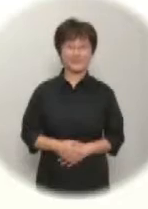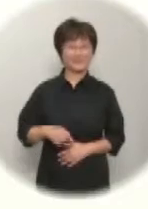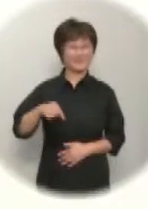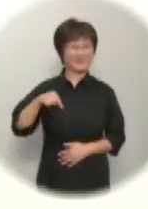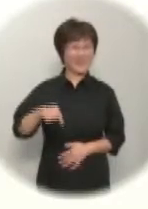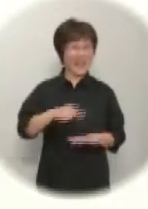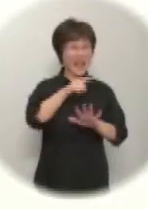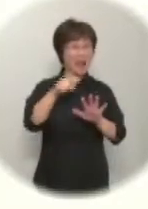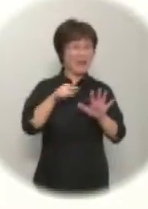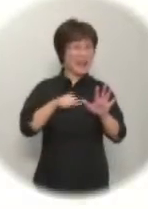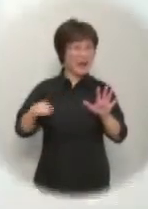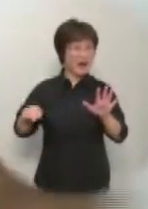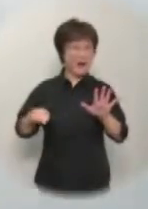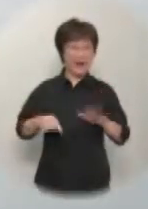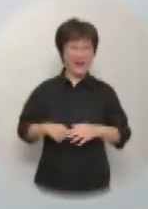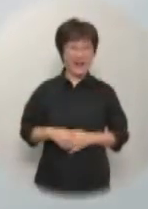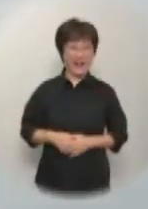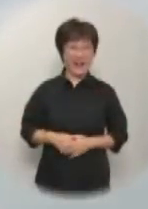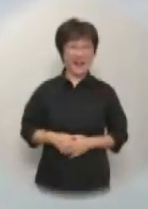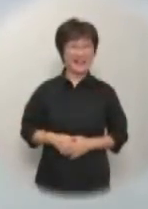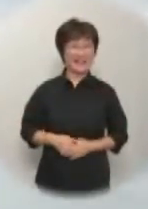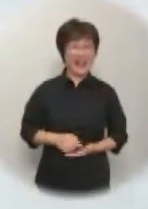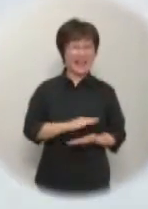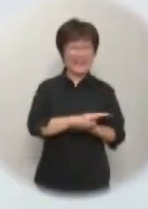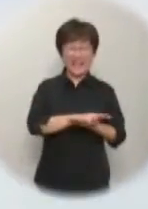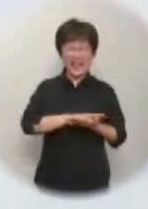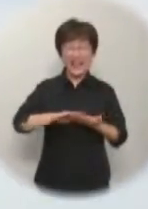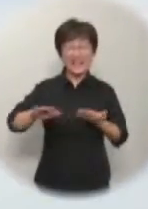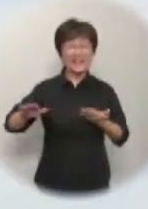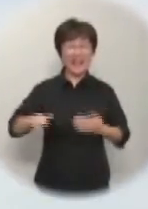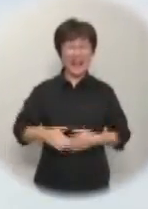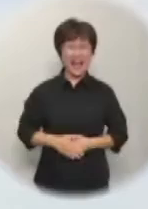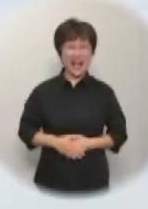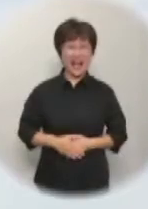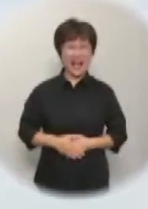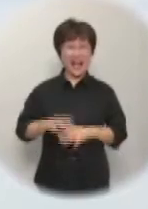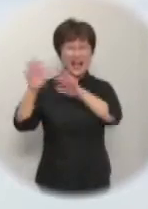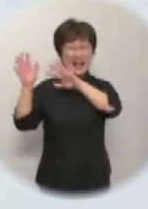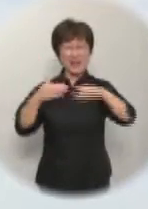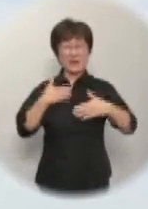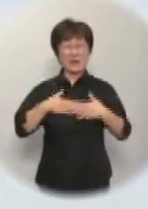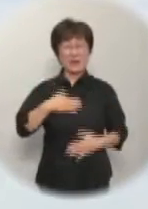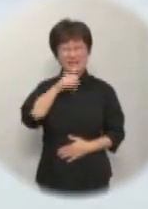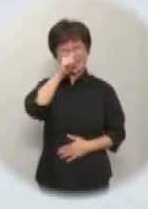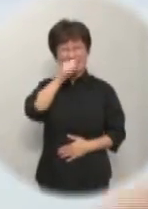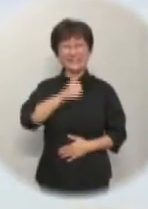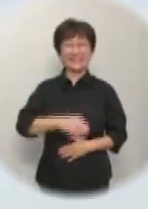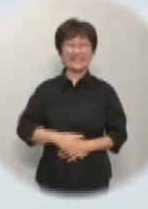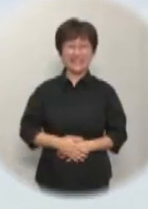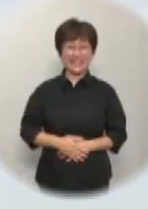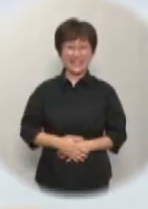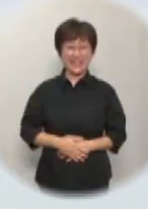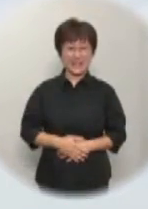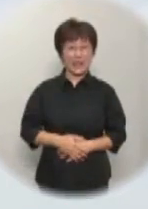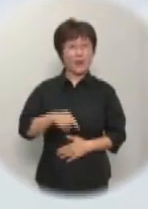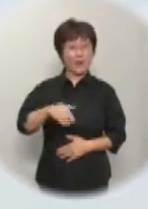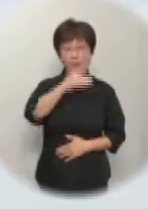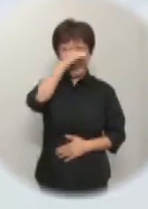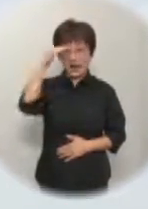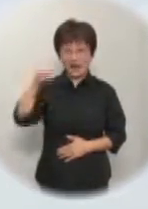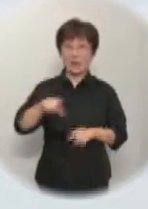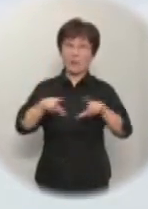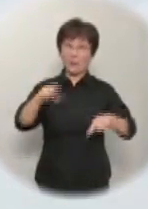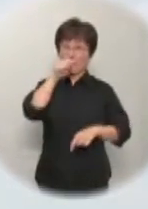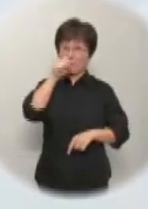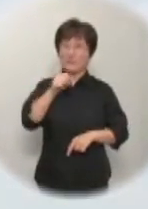やってきました浜名湖。 いやー綺麗だな。 風も気持ちいい。 浜名湖は景色はも